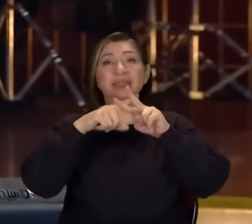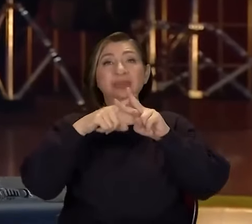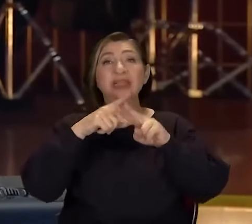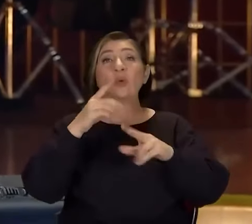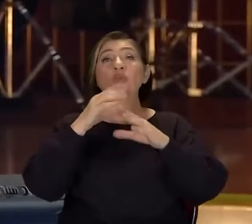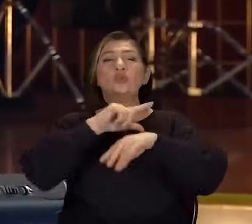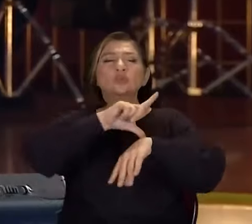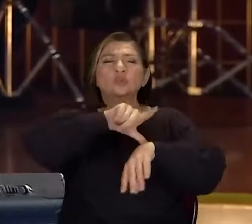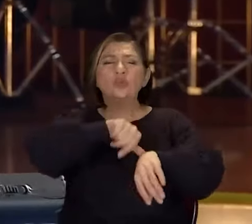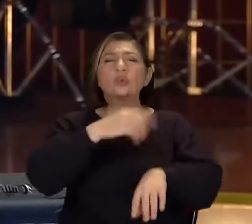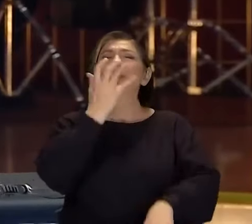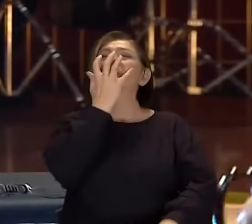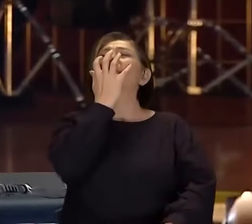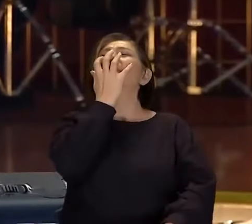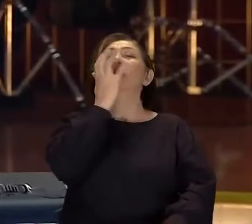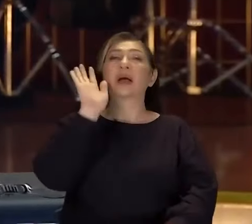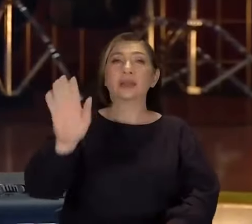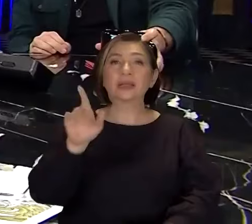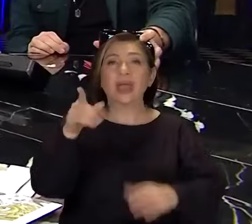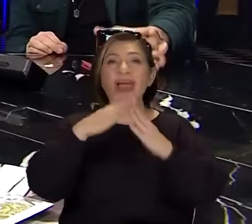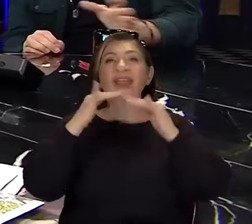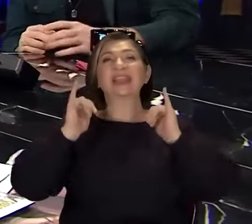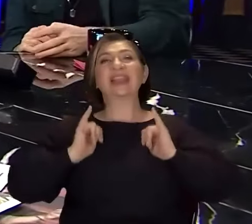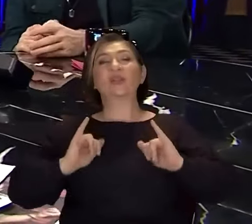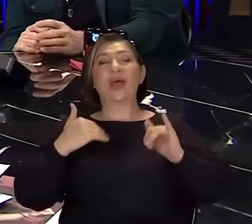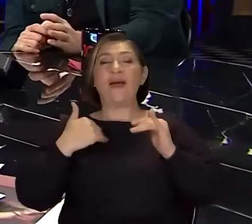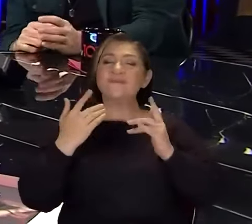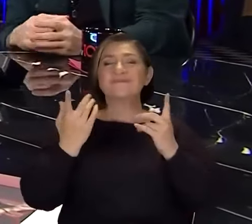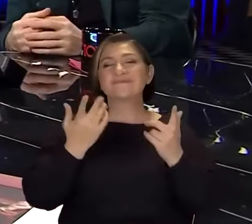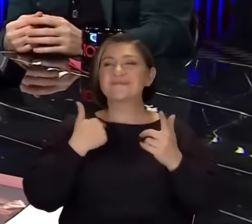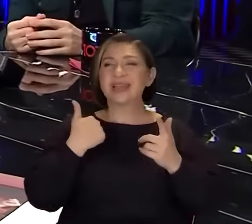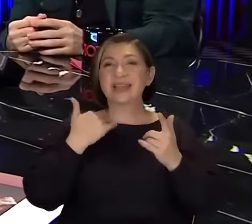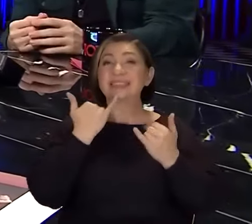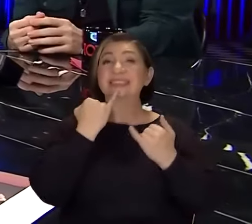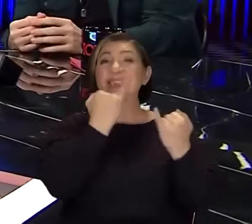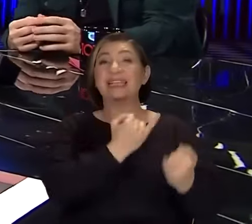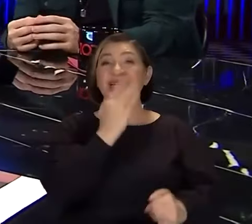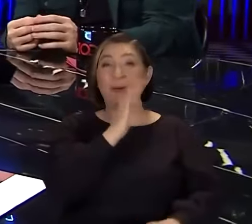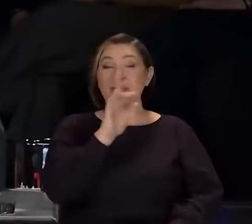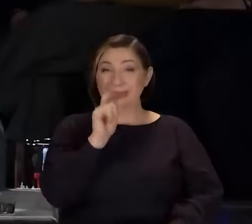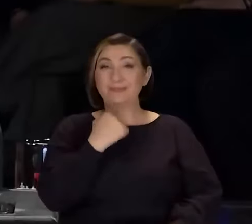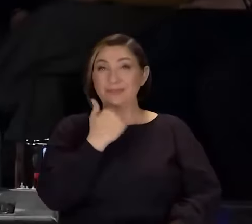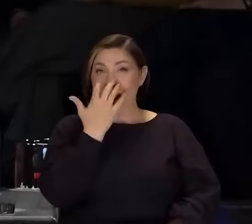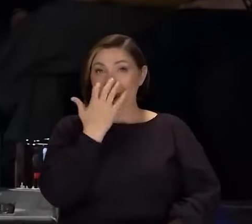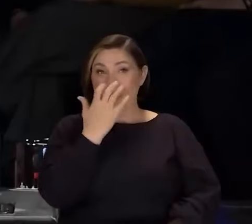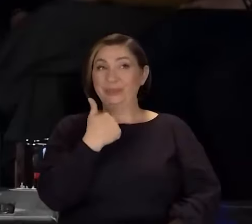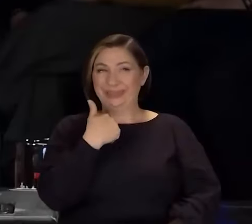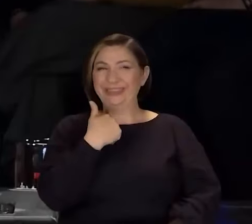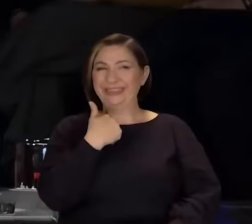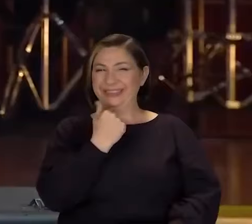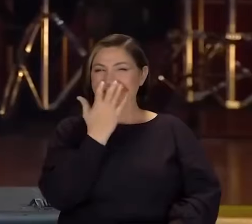kaldı. Şimdi evinde dinleniyor. Böyle iple çekiyorum. Ona şeye gitmem lazım. Check-up'a gitmem lazım.